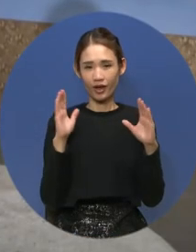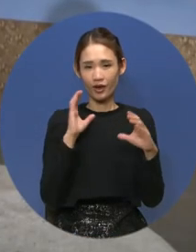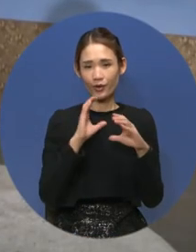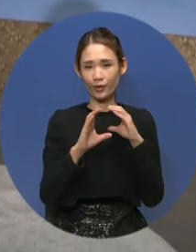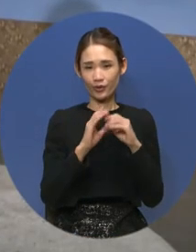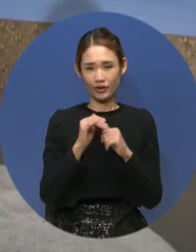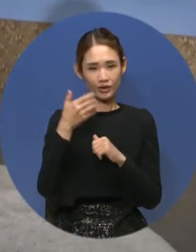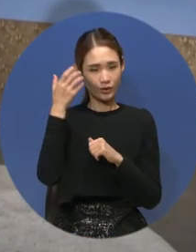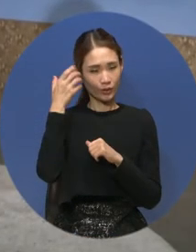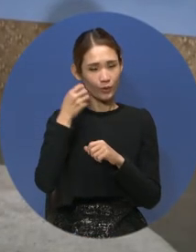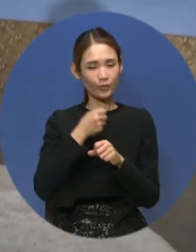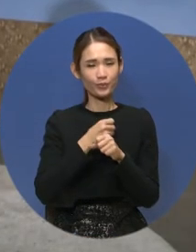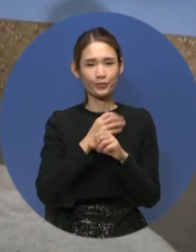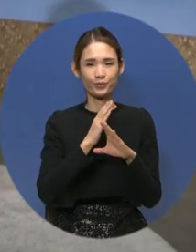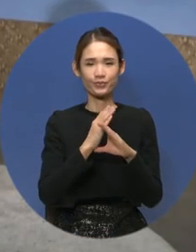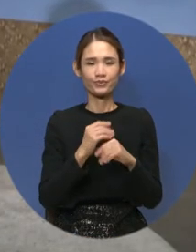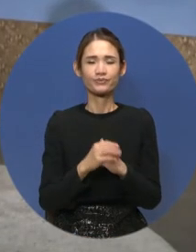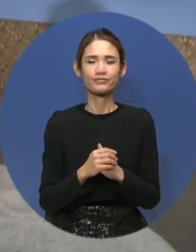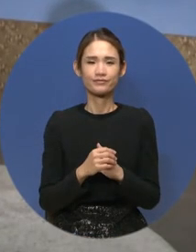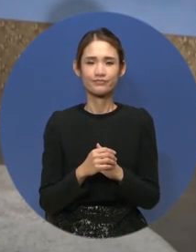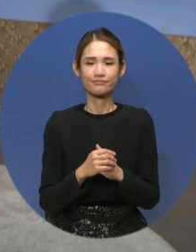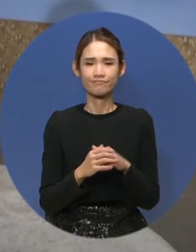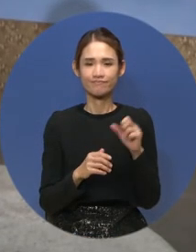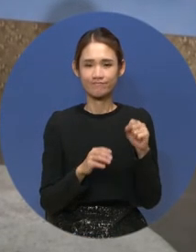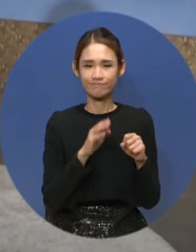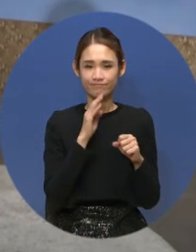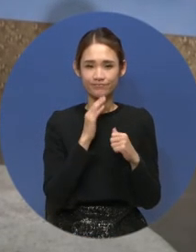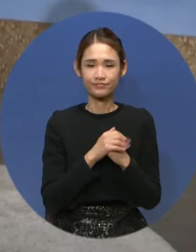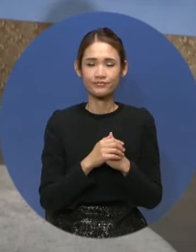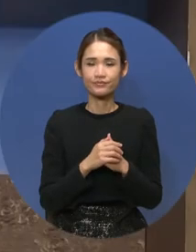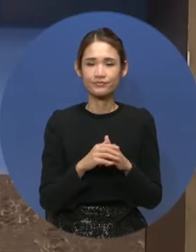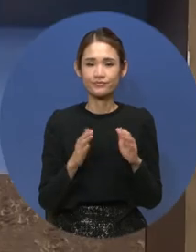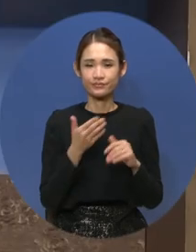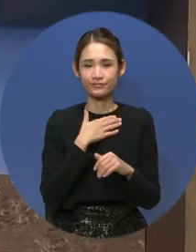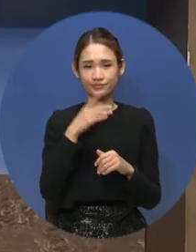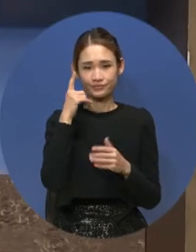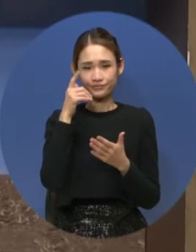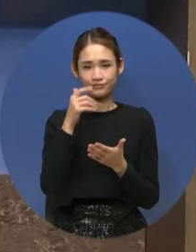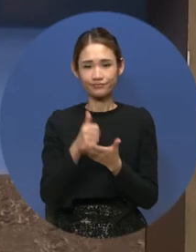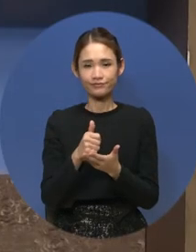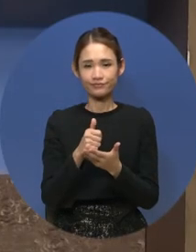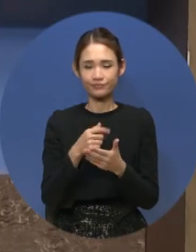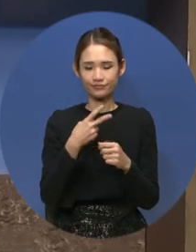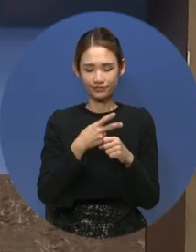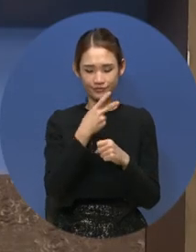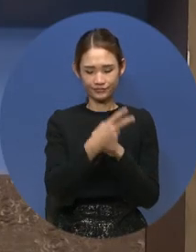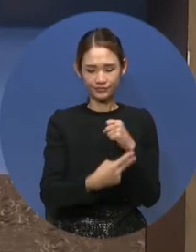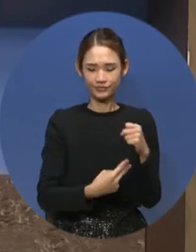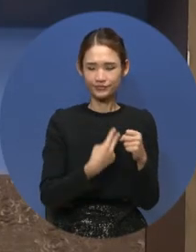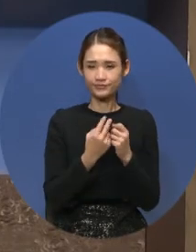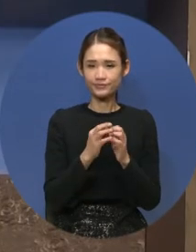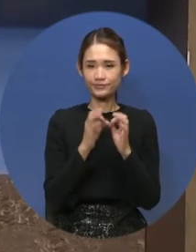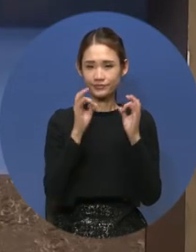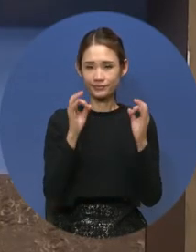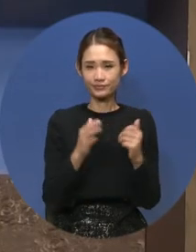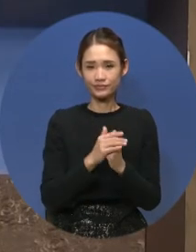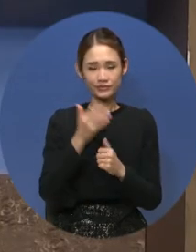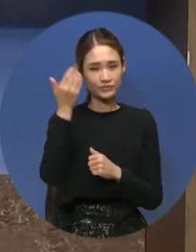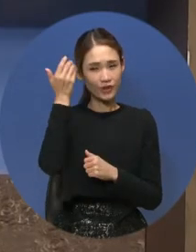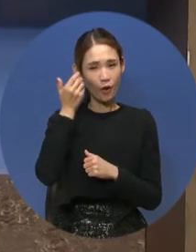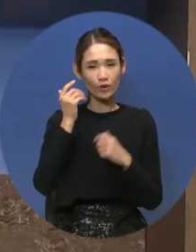영등포, 탁 트인 소통을 하고 계시네요. 네. 그리고 이제 현재 구청장님께서는 이제 2년여